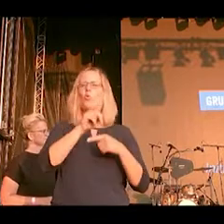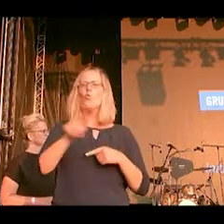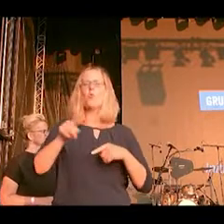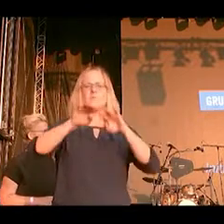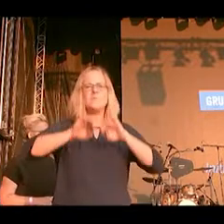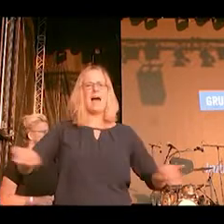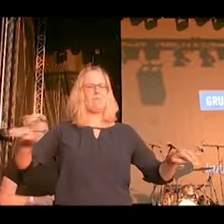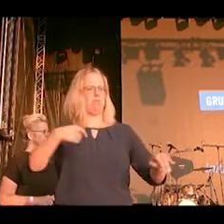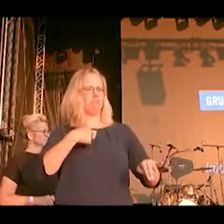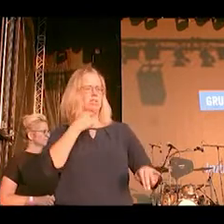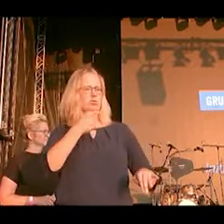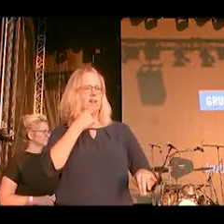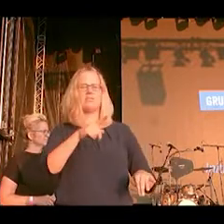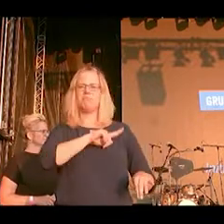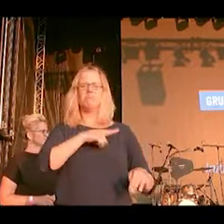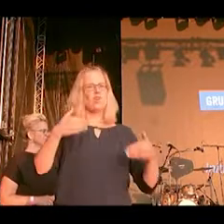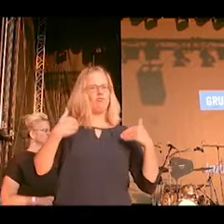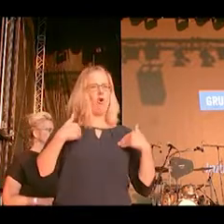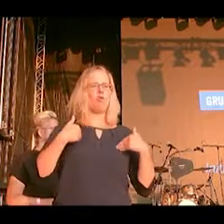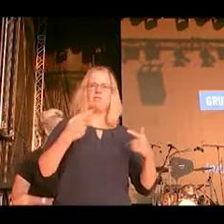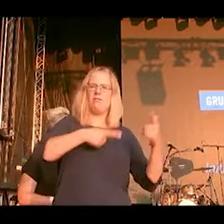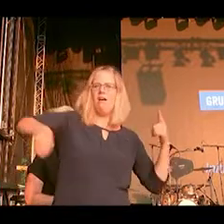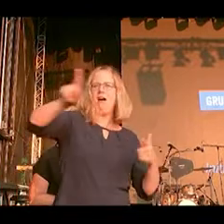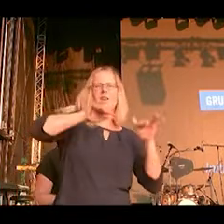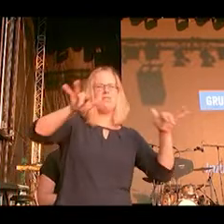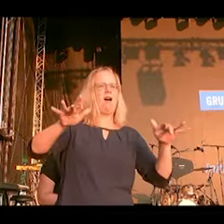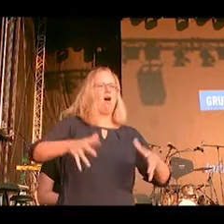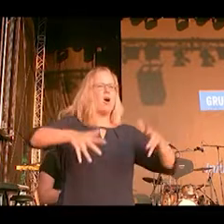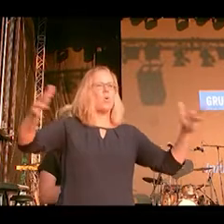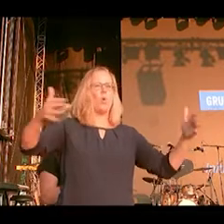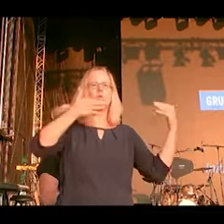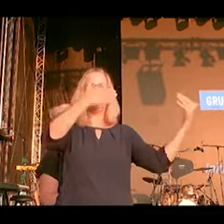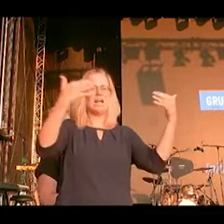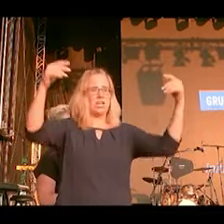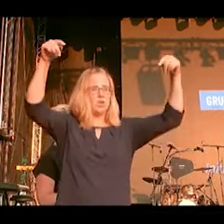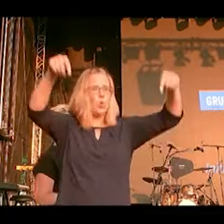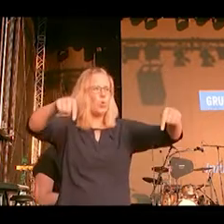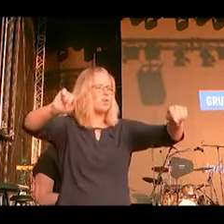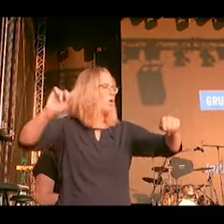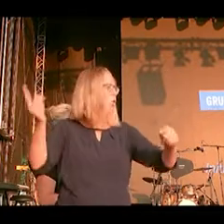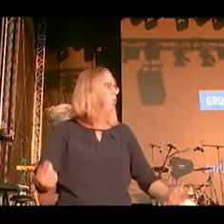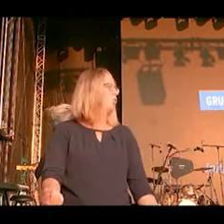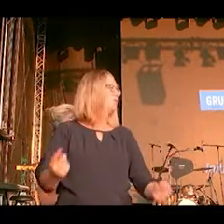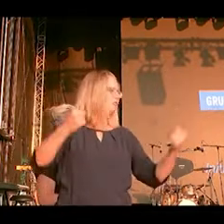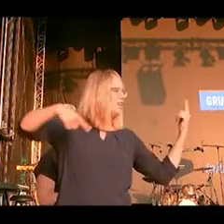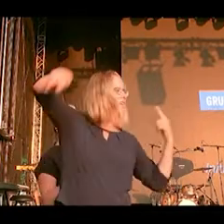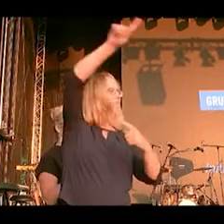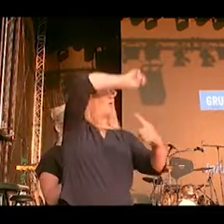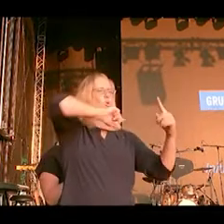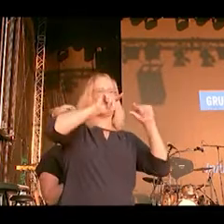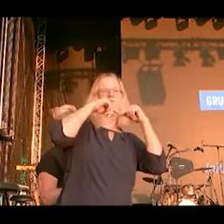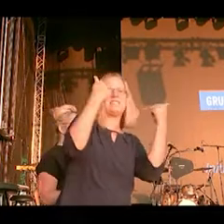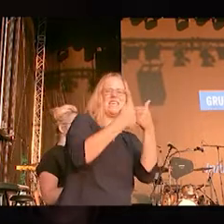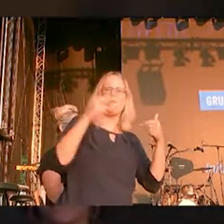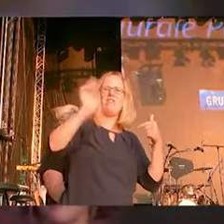dass so viele von euch da sind und wollte ein großes, dickes Dankeschön loswerden an euch alle hier unten und an das großartige Team hier um mich herum, die es auf